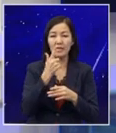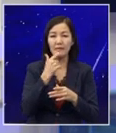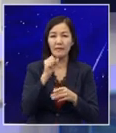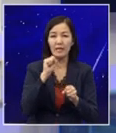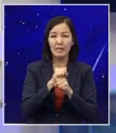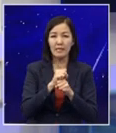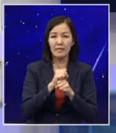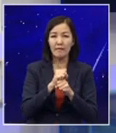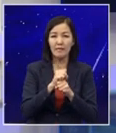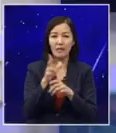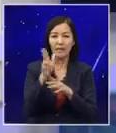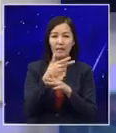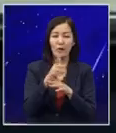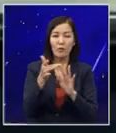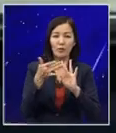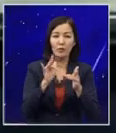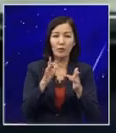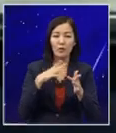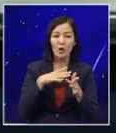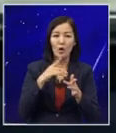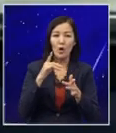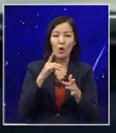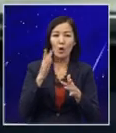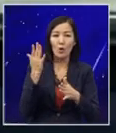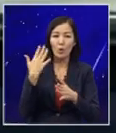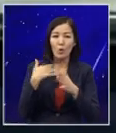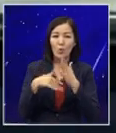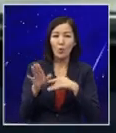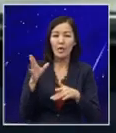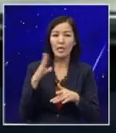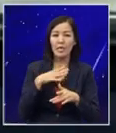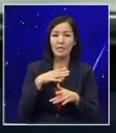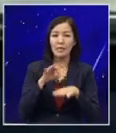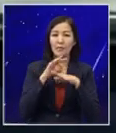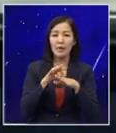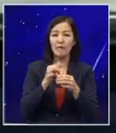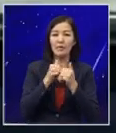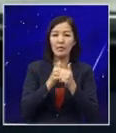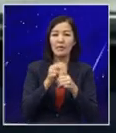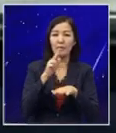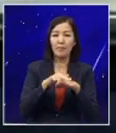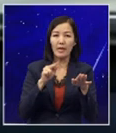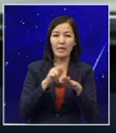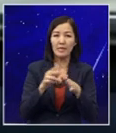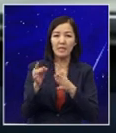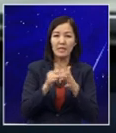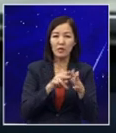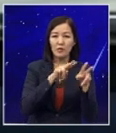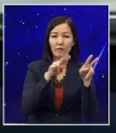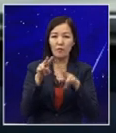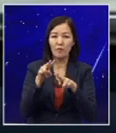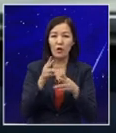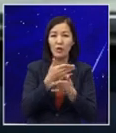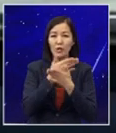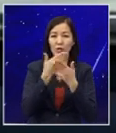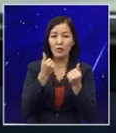по соцсетям. Выйдя из автозака, мужчина махнул рукой и удалился. Сопровождающие его сотрудники полиции почти сразу заметили его отсутствие,